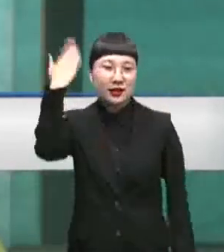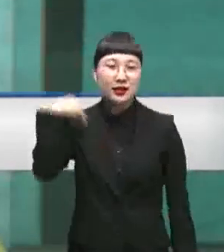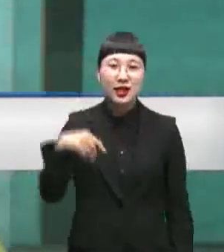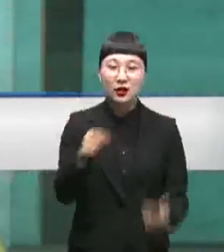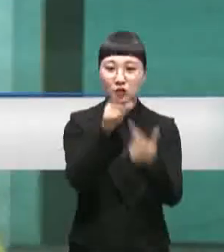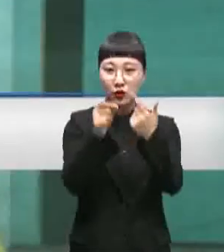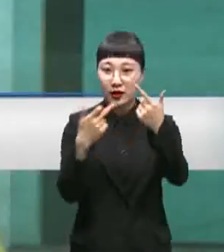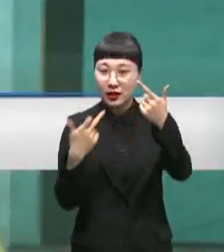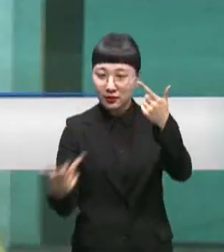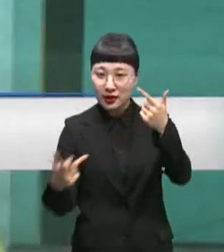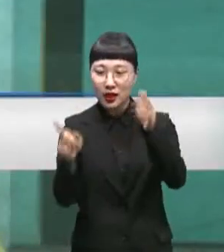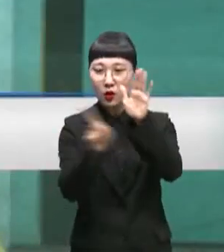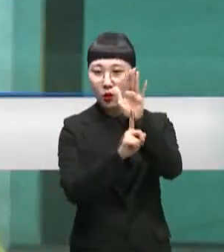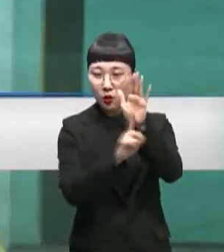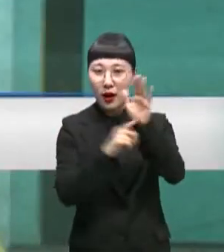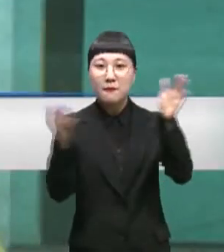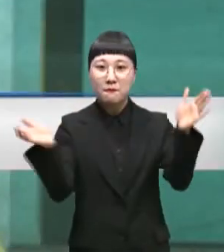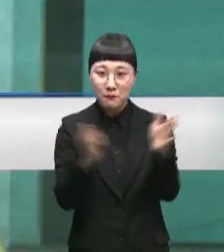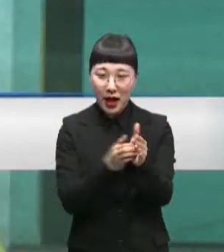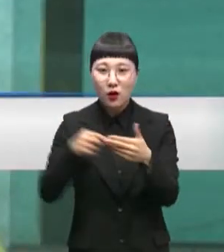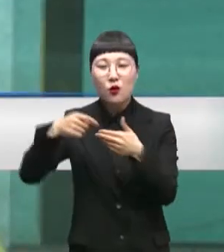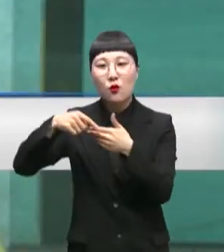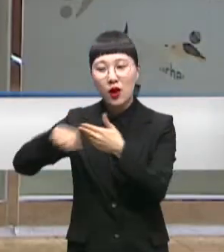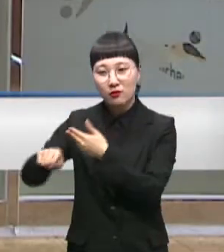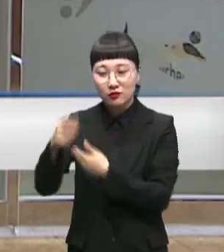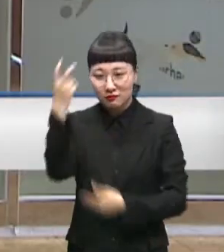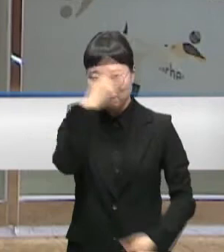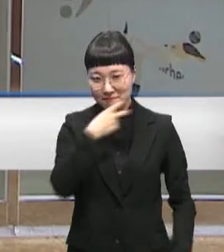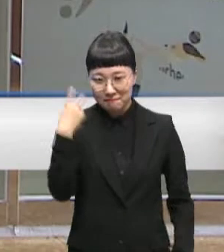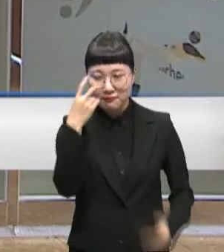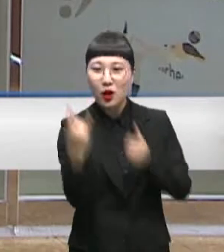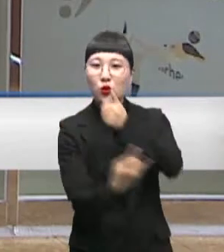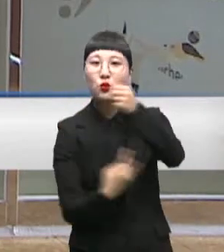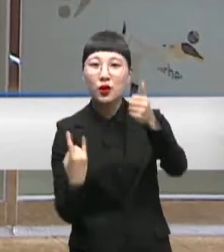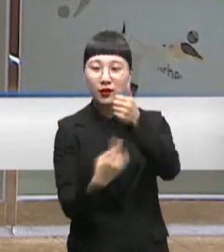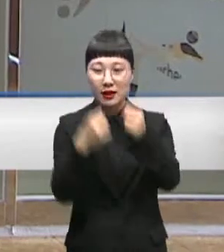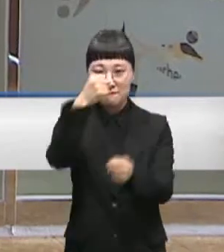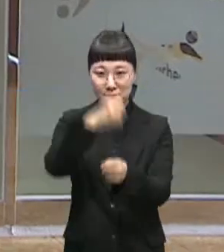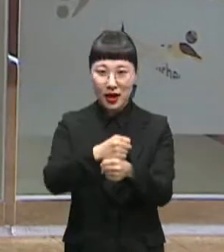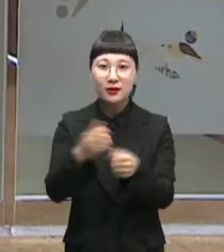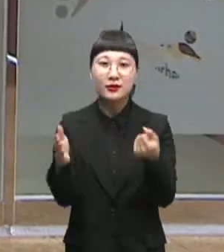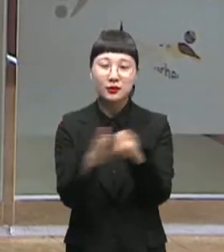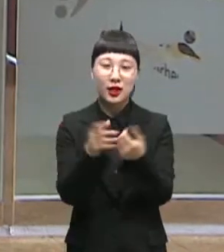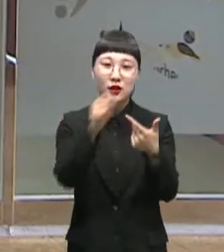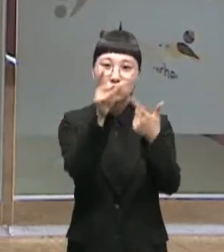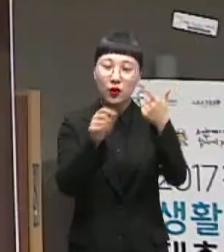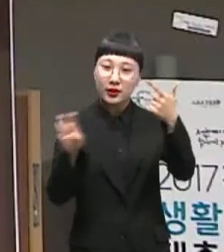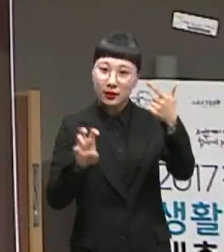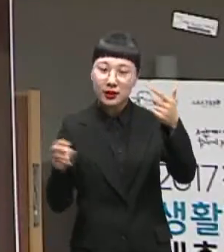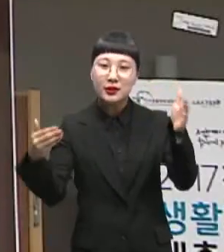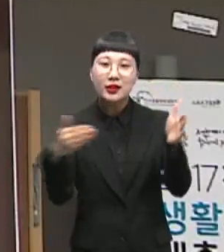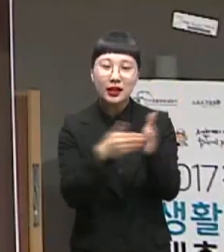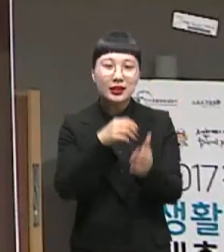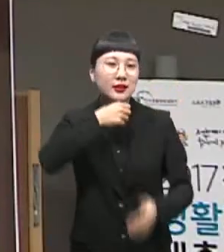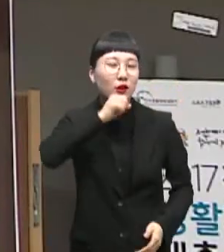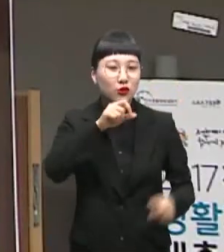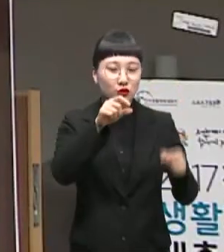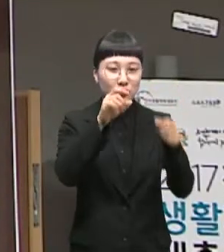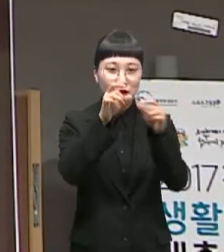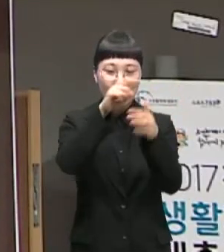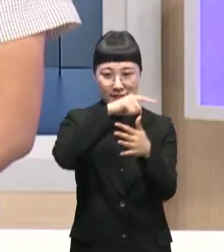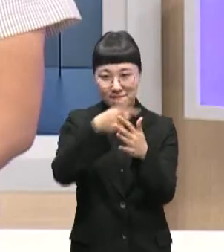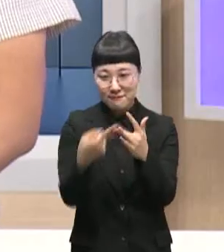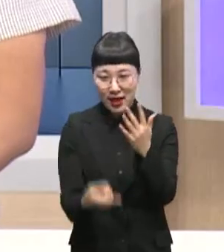공고 에 이어 전원 외부 인사로 꾸려진 심사위원회를 통해 이달 말까지 후보 2명을 성적 선호 설정한 후